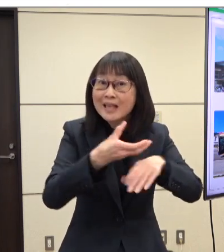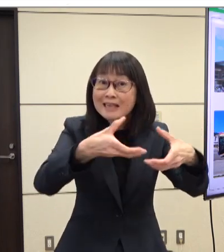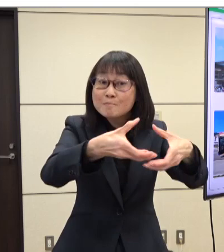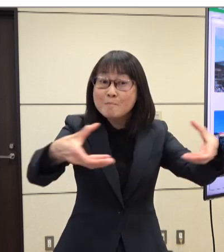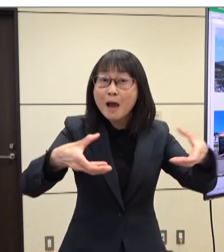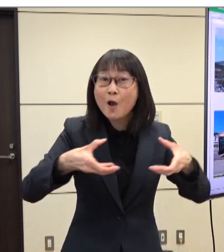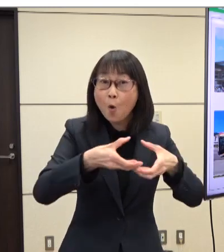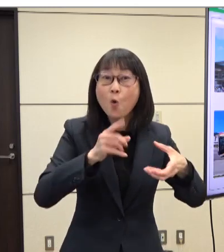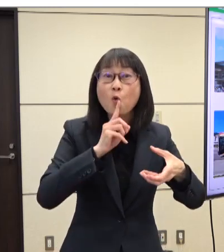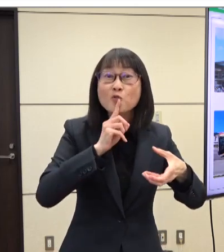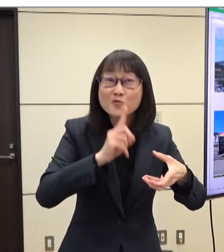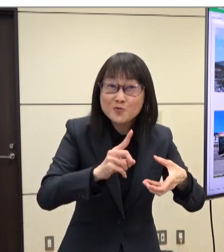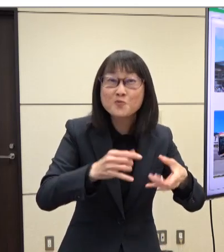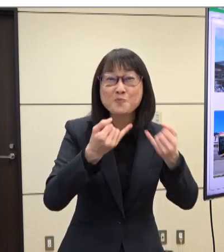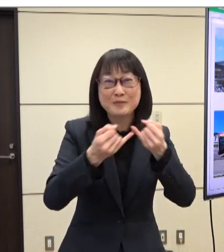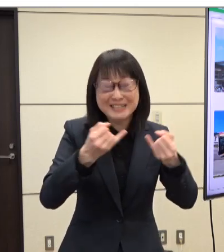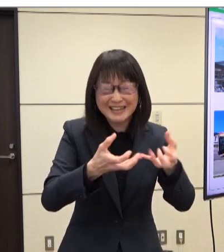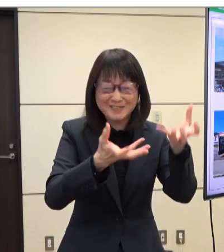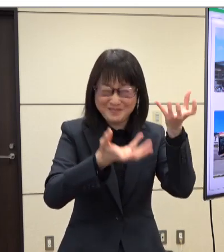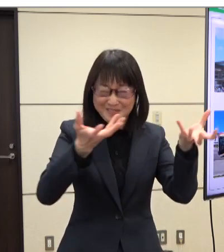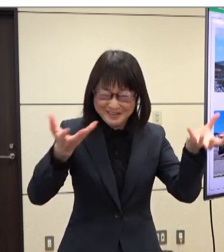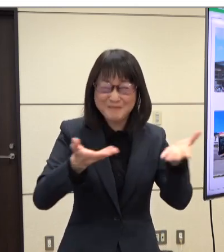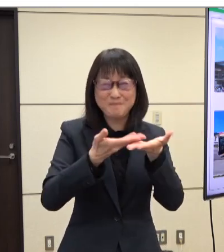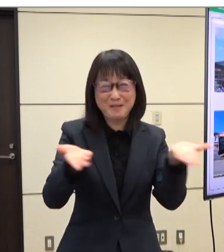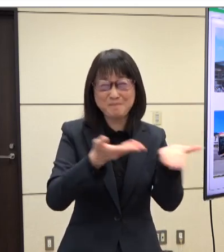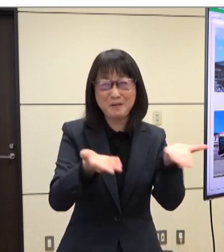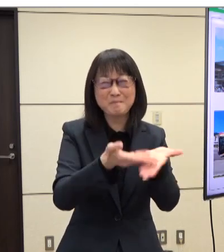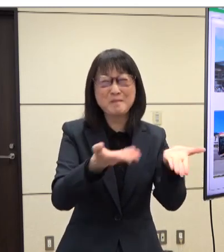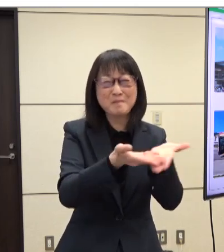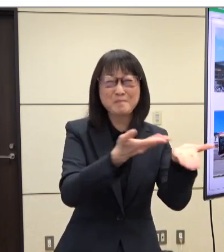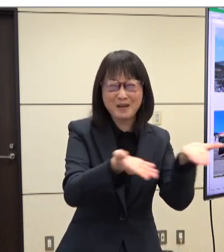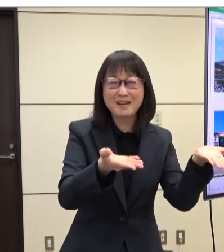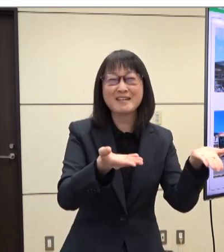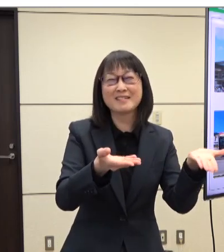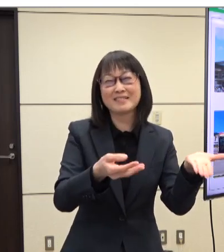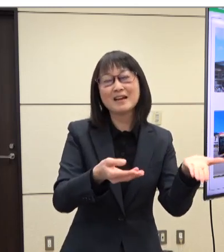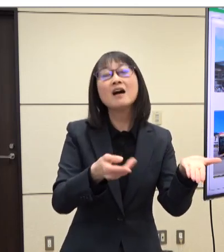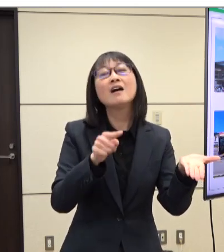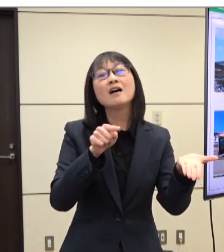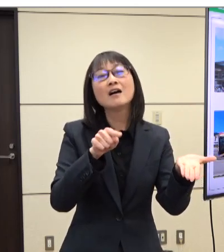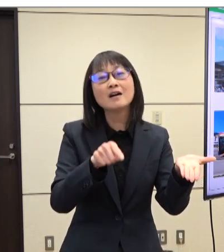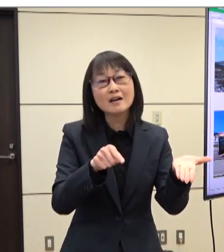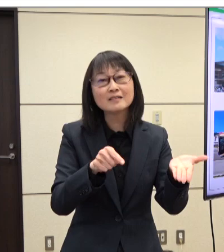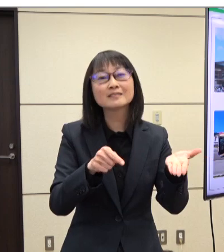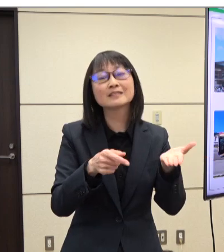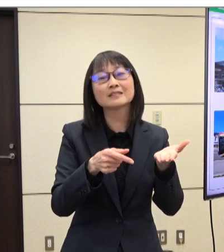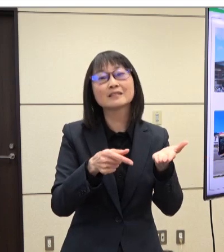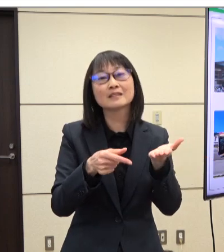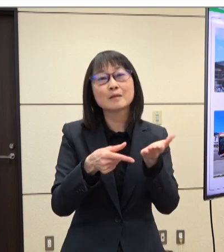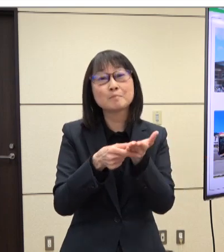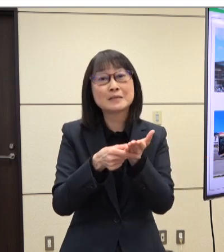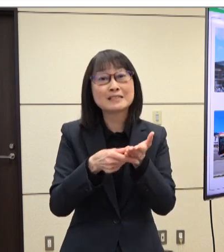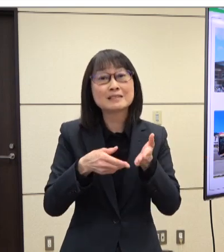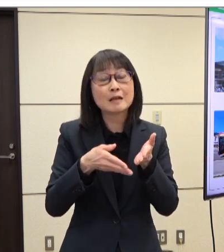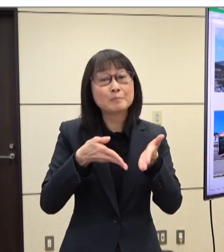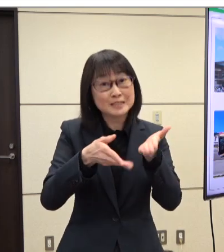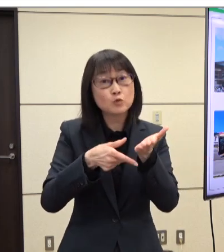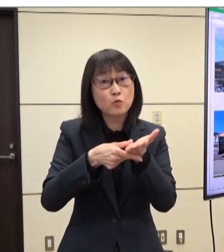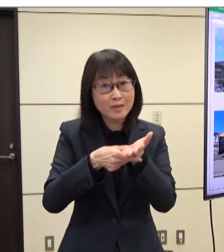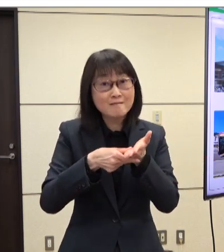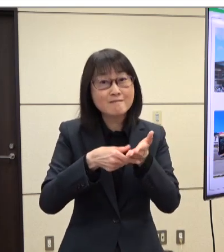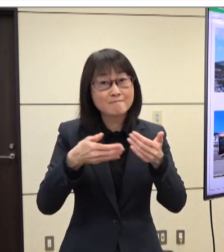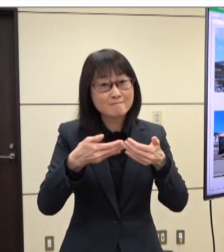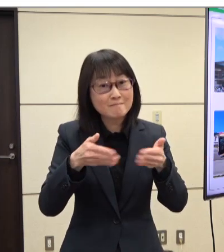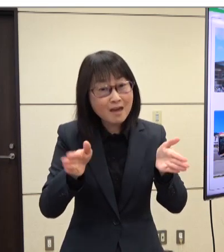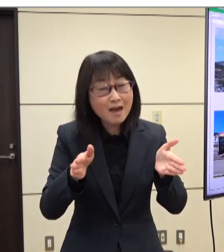ておりますが、この道の駅開業と合わせてですね、いちごの方もこの、宝石箱のラインナップに